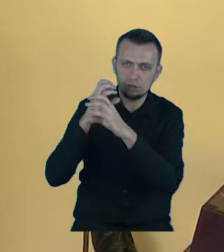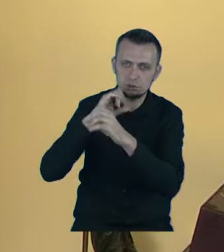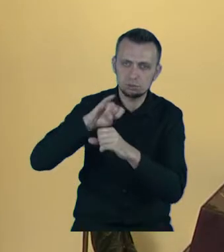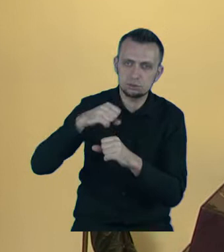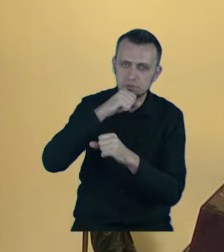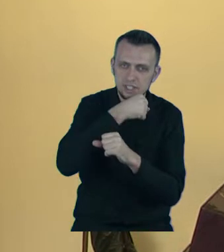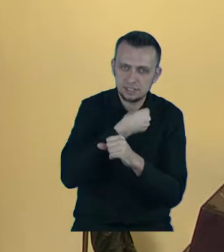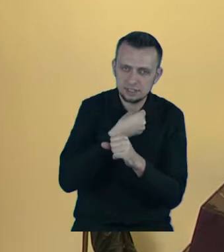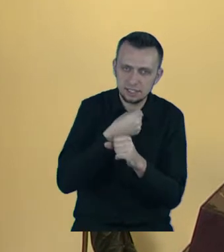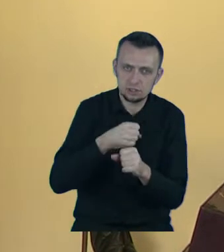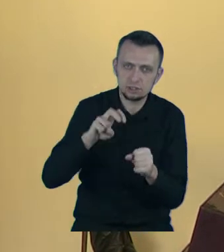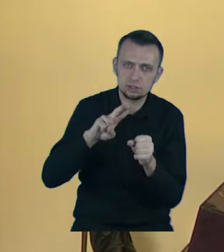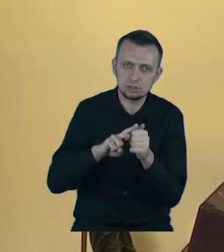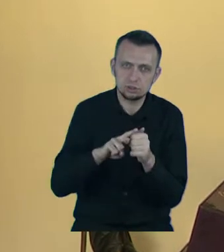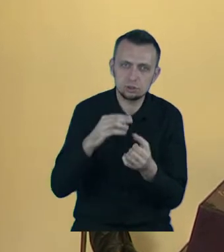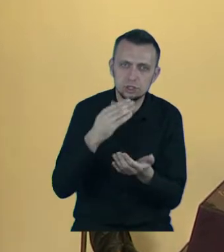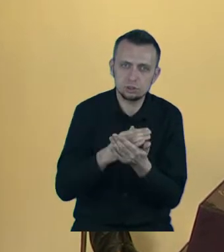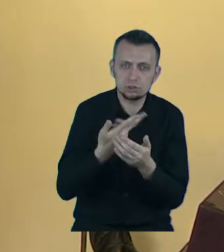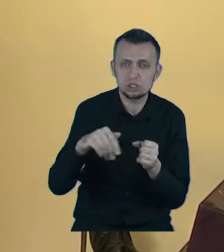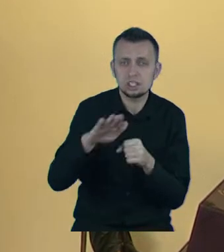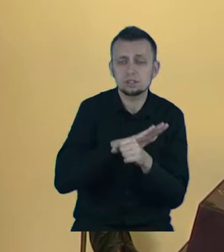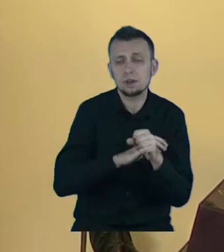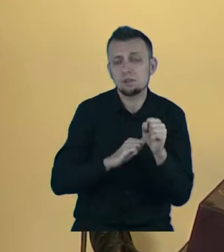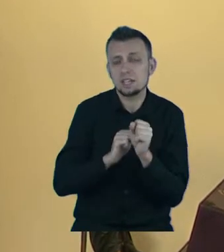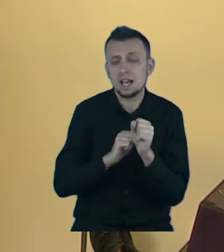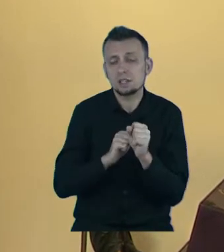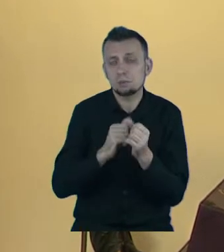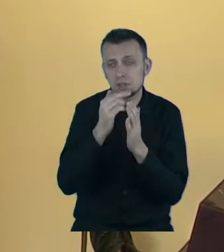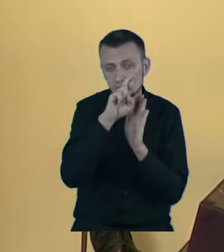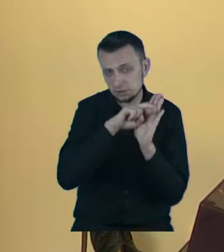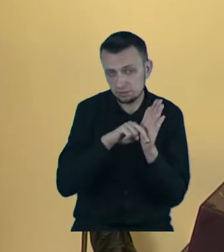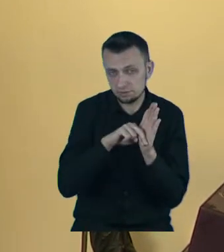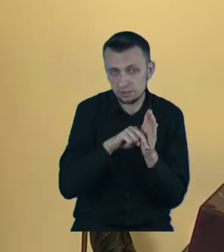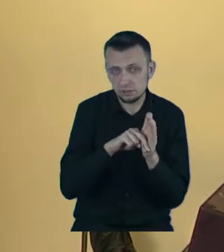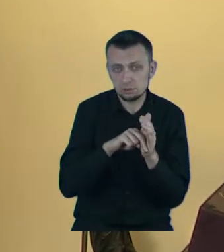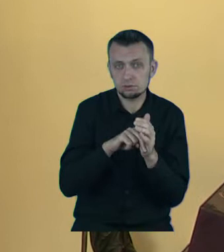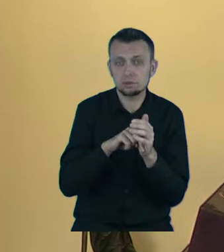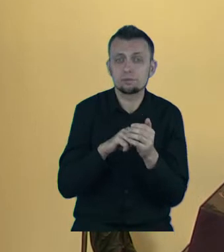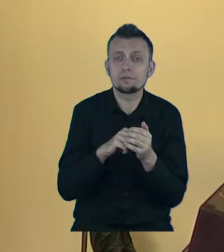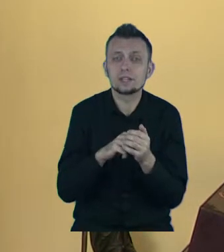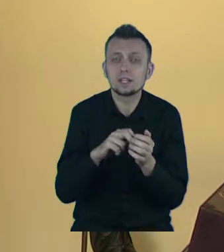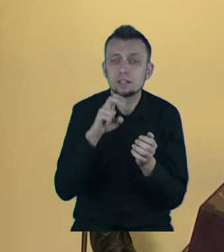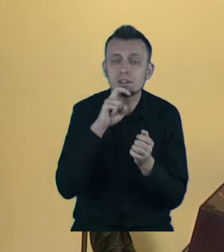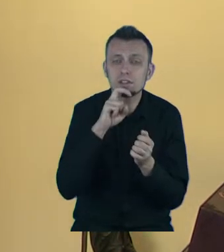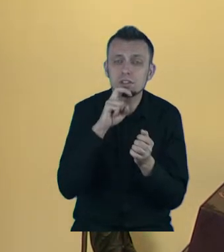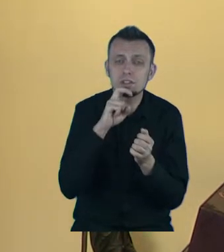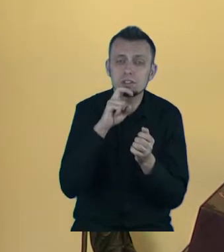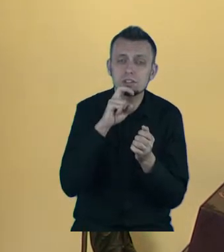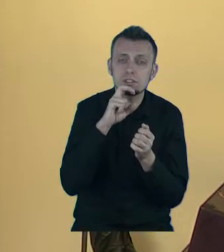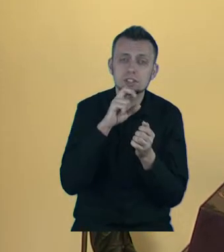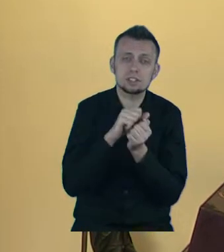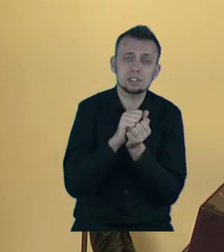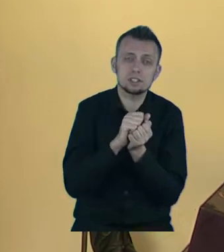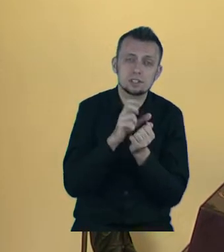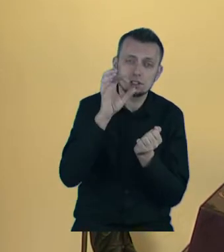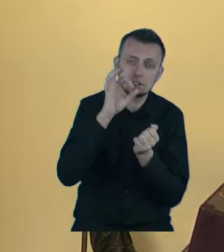tych, które bym powiedział już nie spełniają żadnych norm, które są z silnikami Euro 0, Euro 1, te